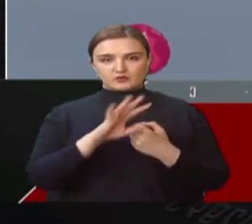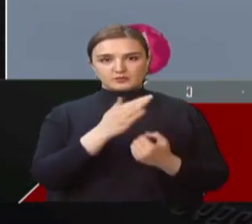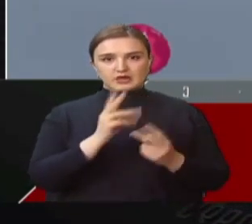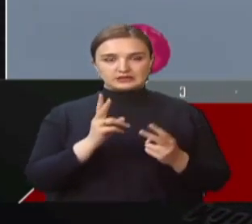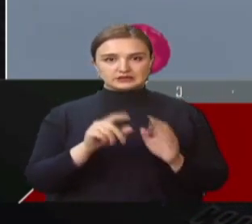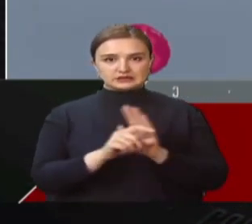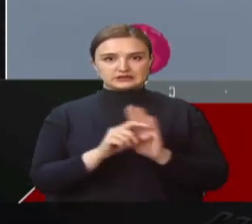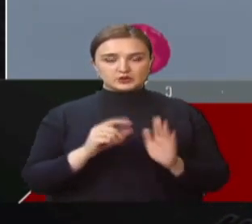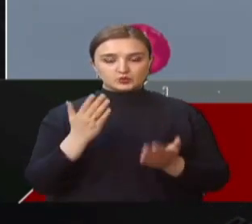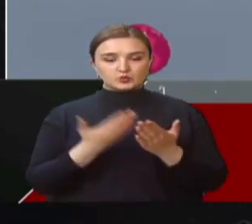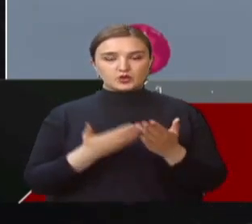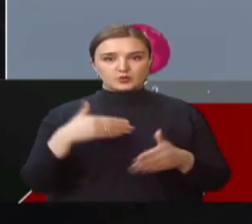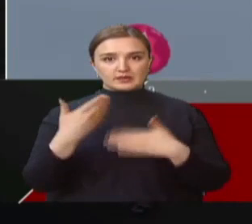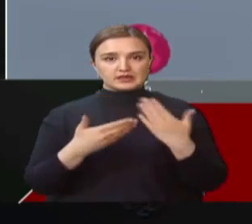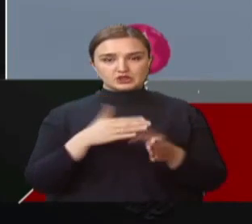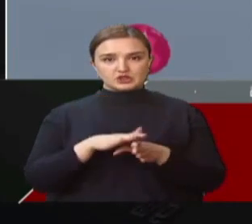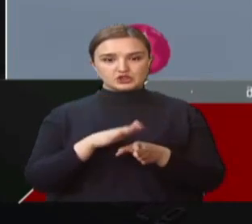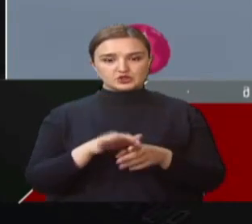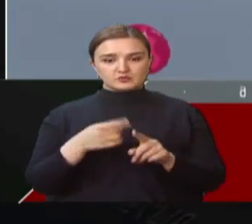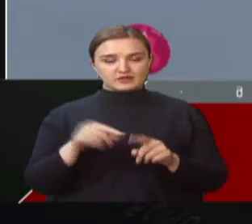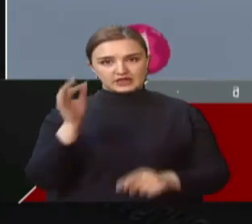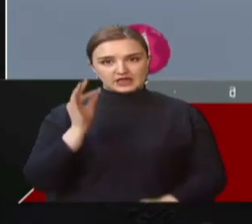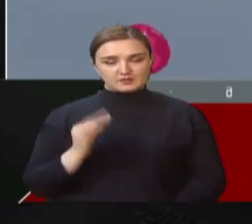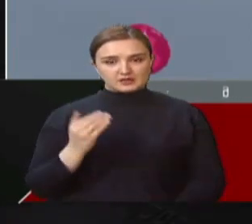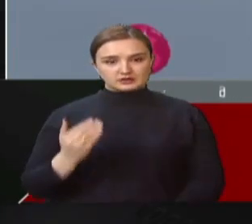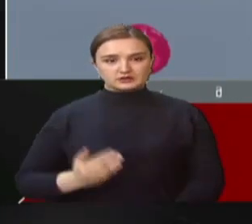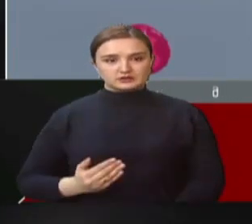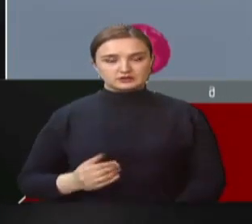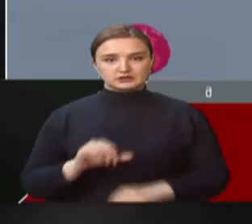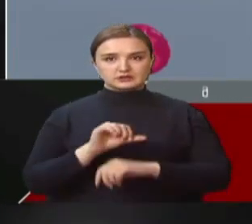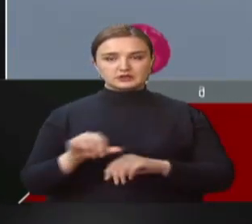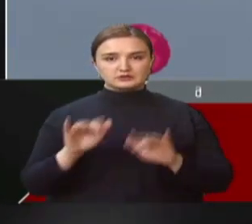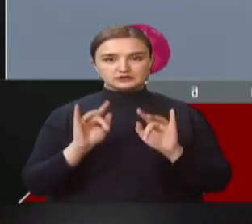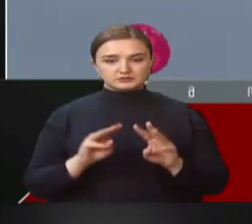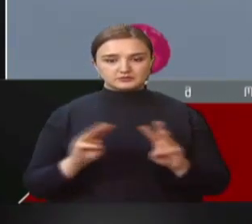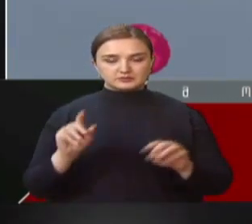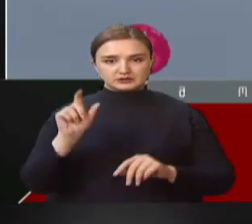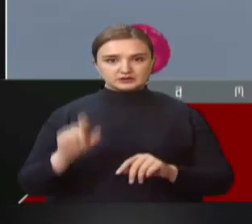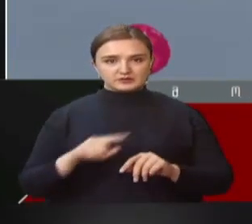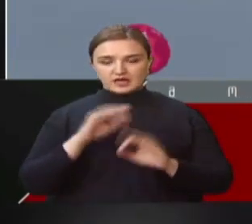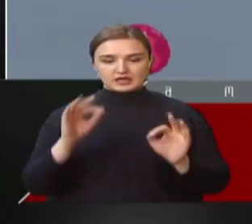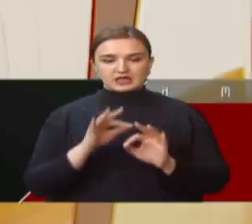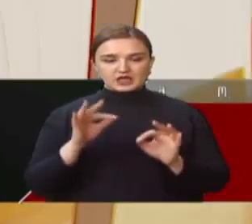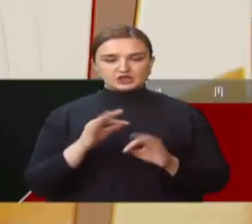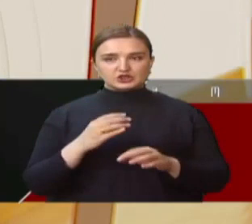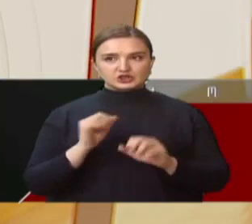თუ რეკომენდაციები შესრულება და ამაზე საუბრობდა გერმანიის საგარეო საქმეთა მინისტრი არანაირში ვერანაირი